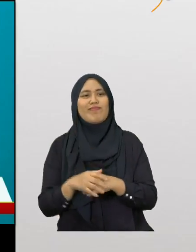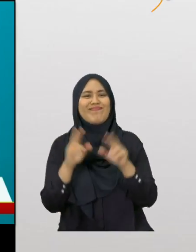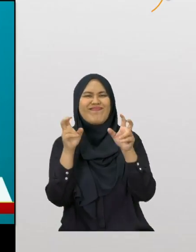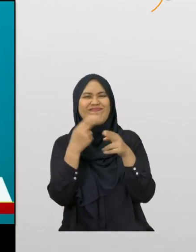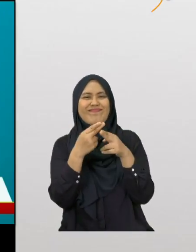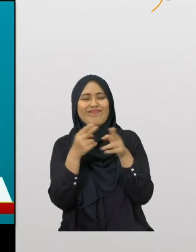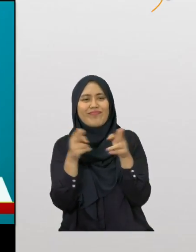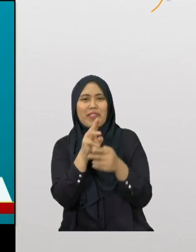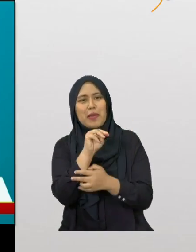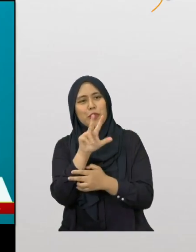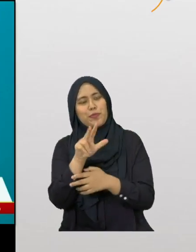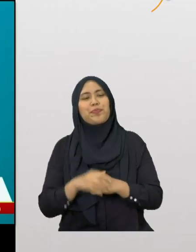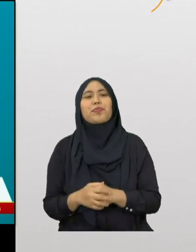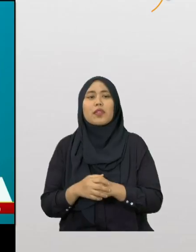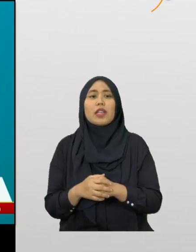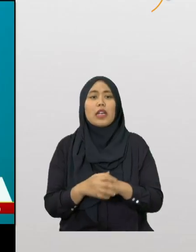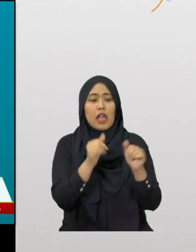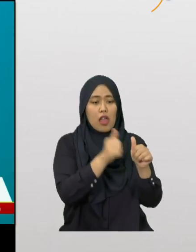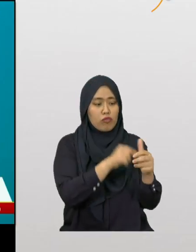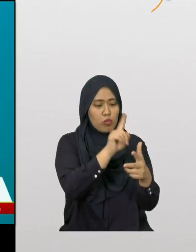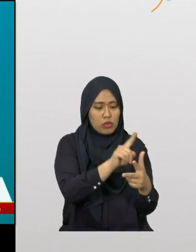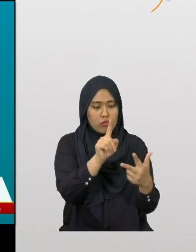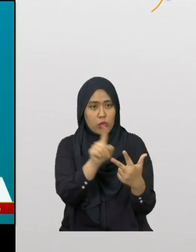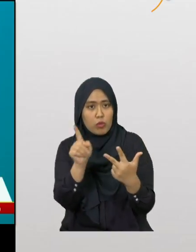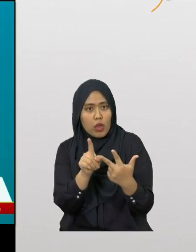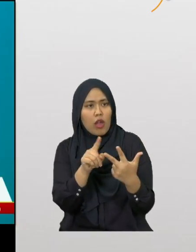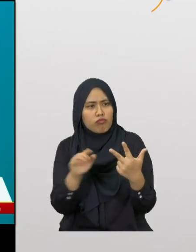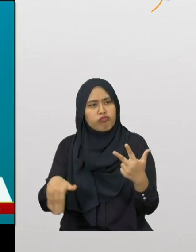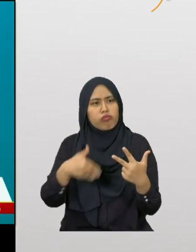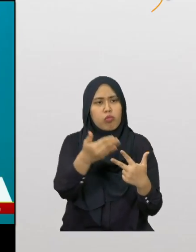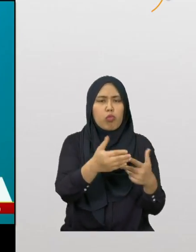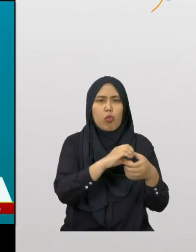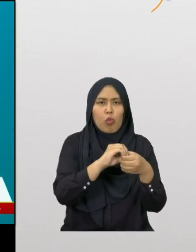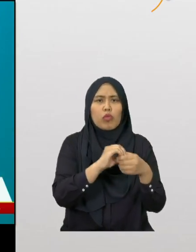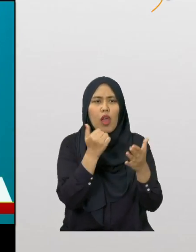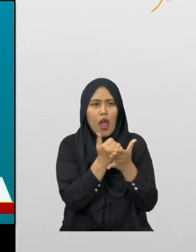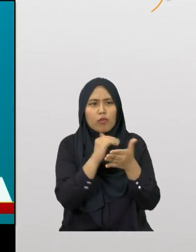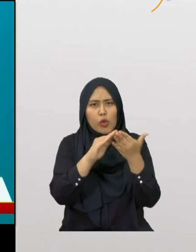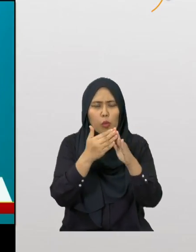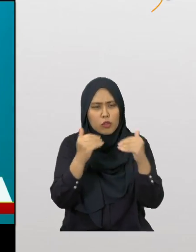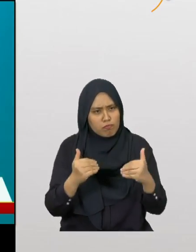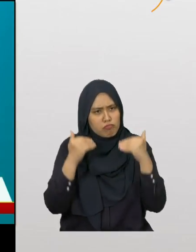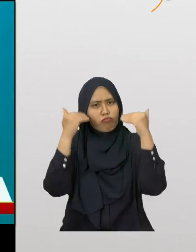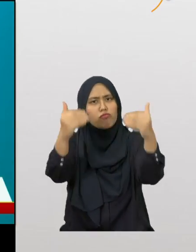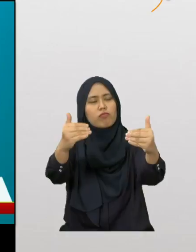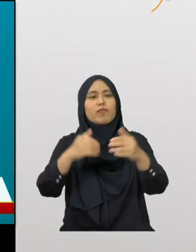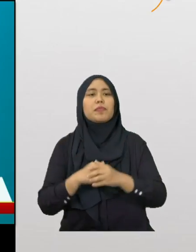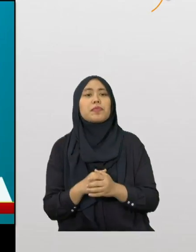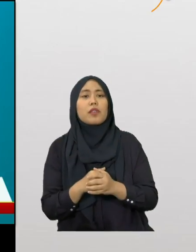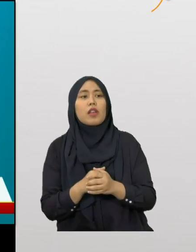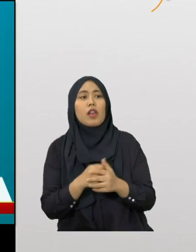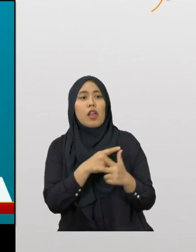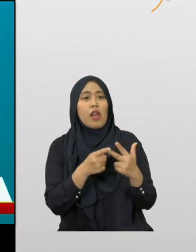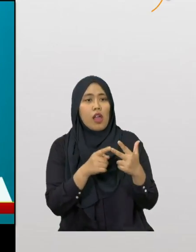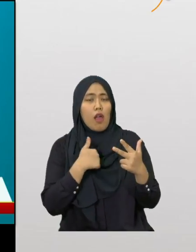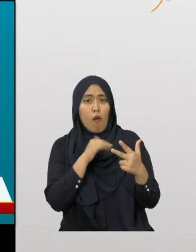Secara individu, setiap institusi ini terus memainkan peranan masing-masing dalam memajukan masyarakat. Mereka memenuhi